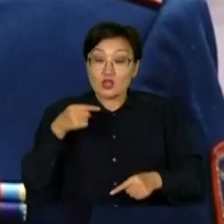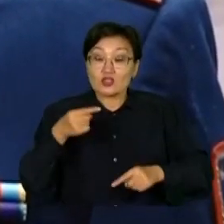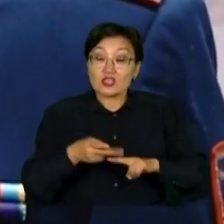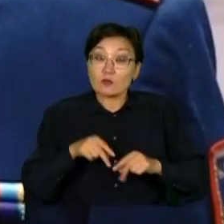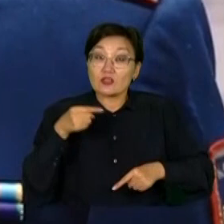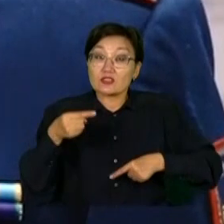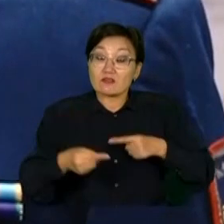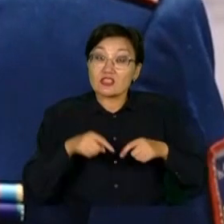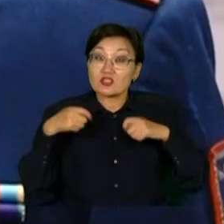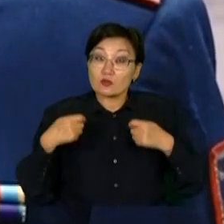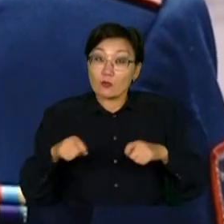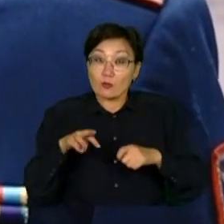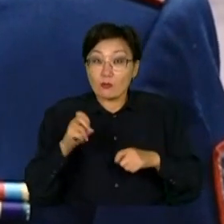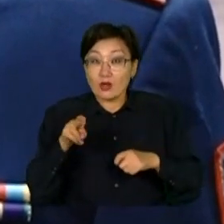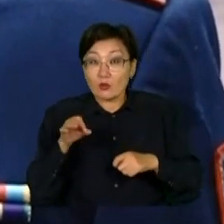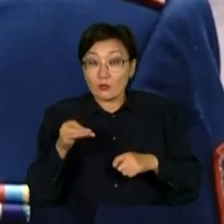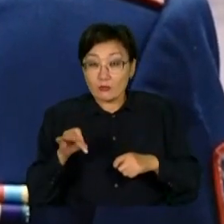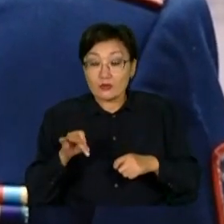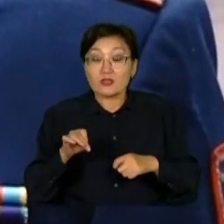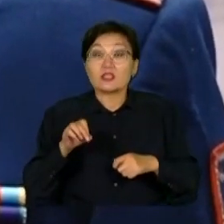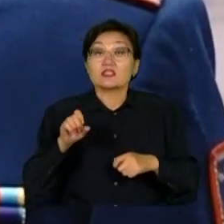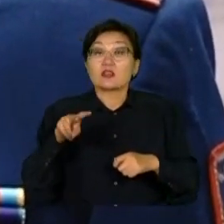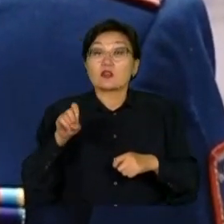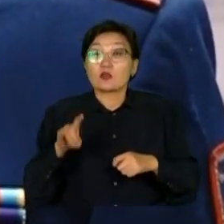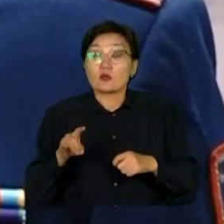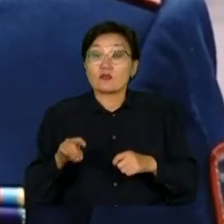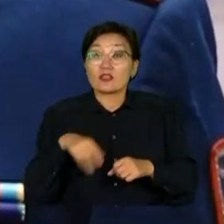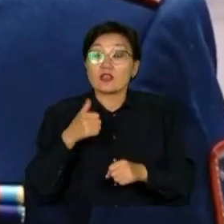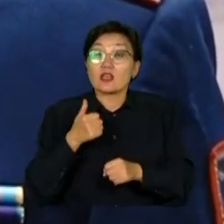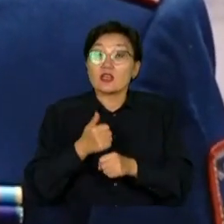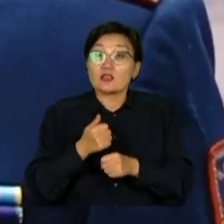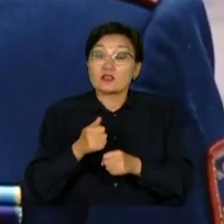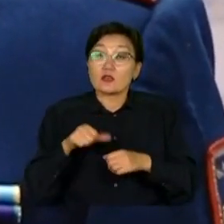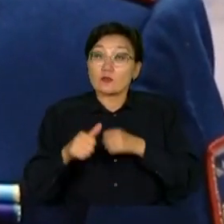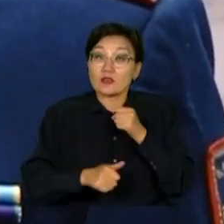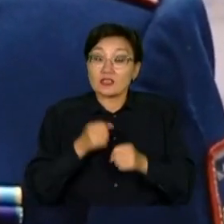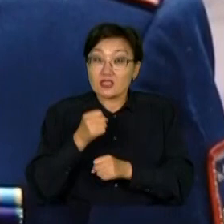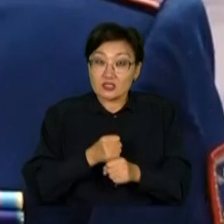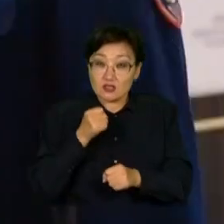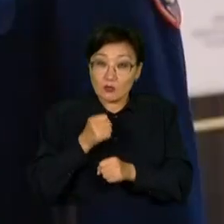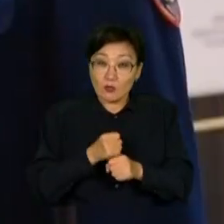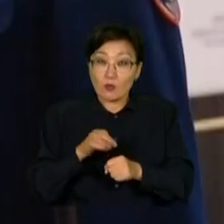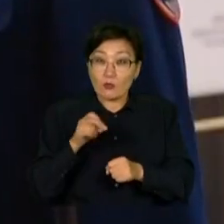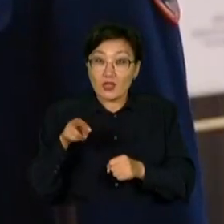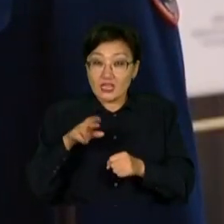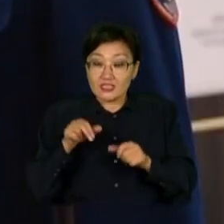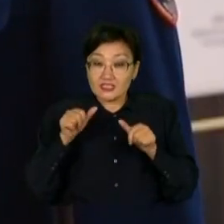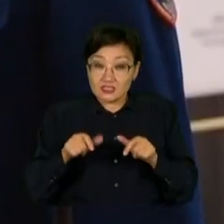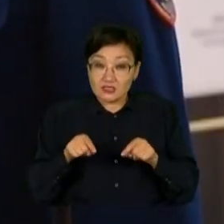которые он реализовывал маковую солому, основное сырье для изготовления экстракционного опия. Здесь